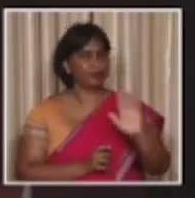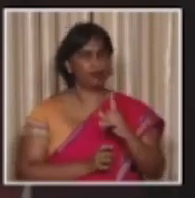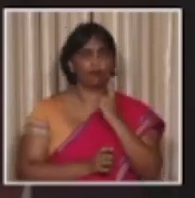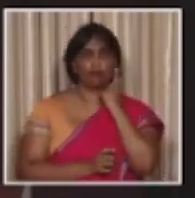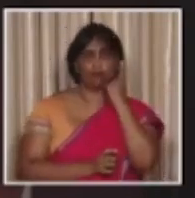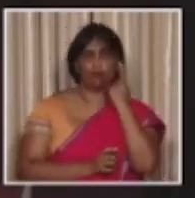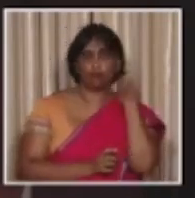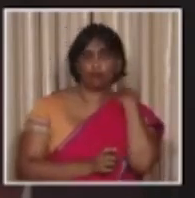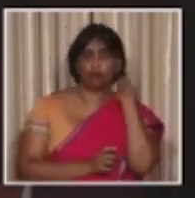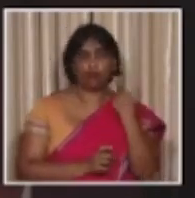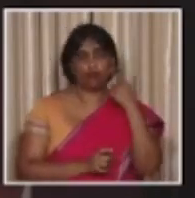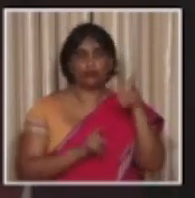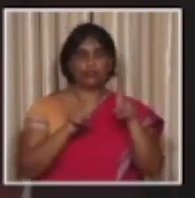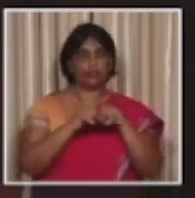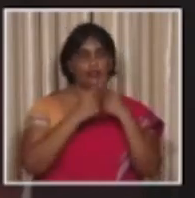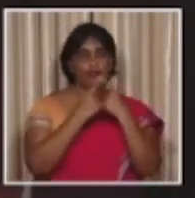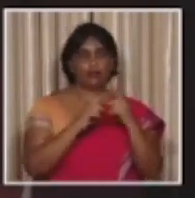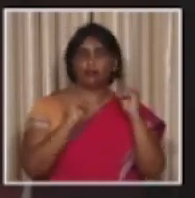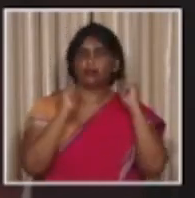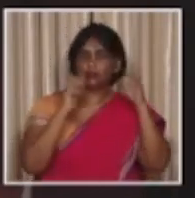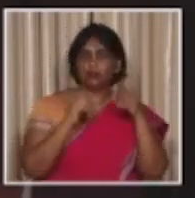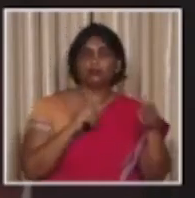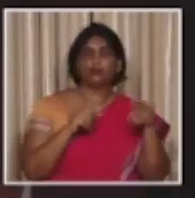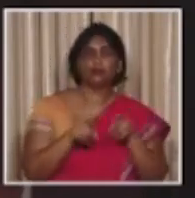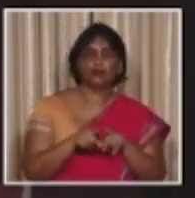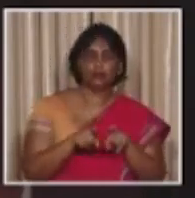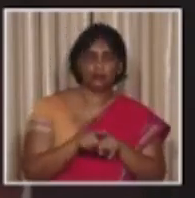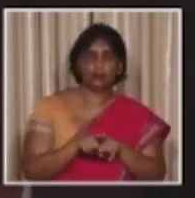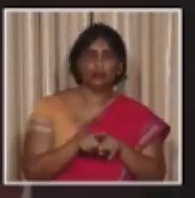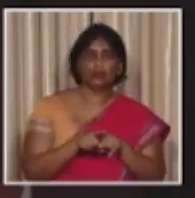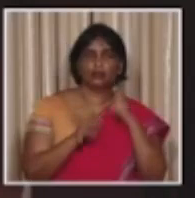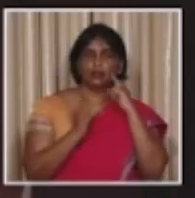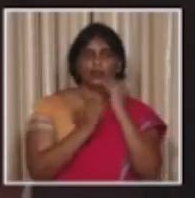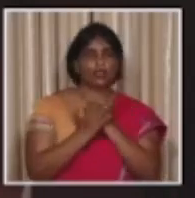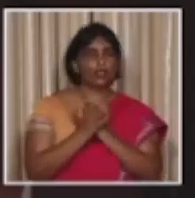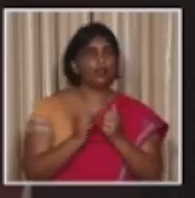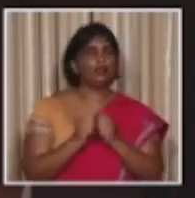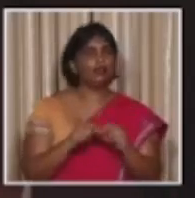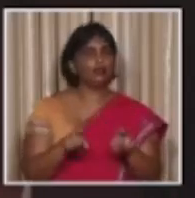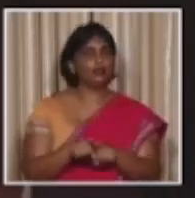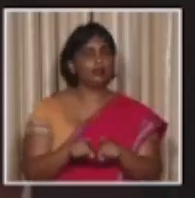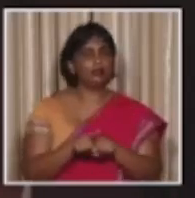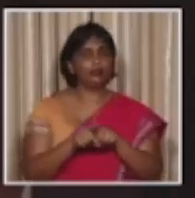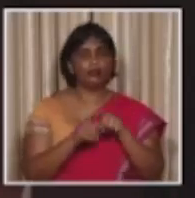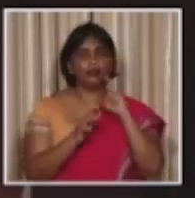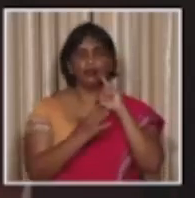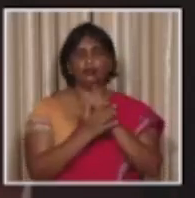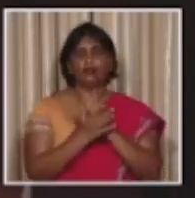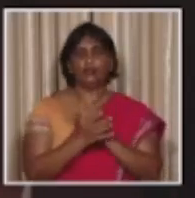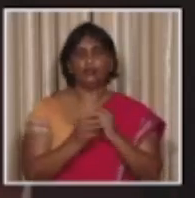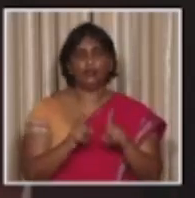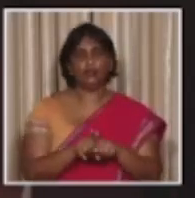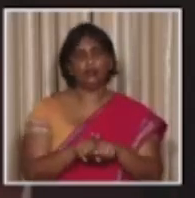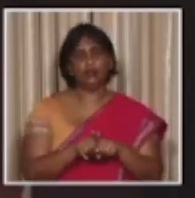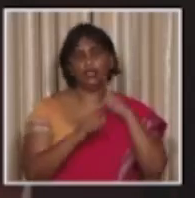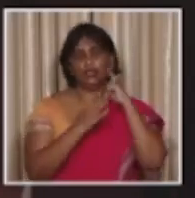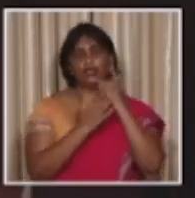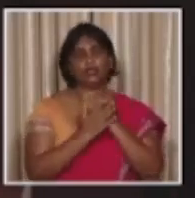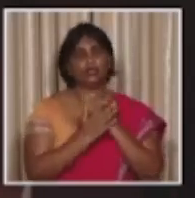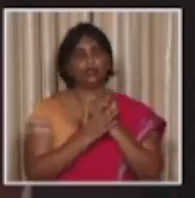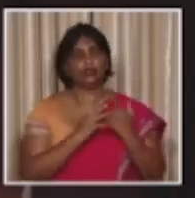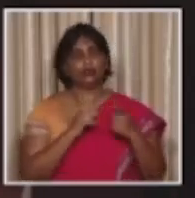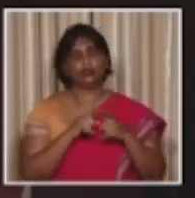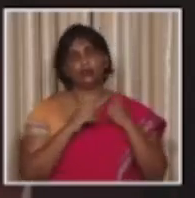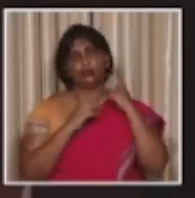ප්‍රභූවරුන්ට සෞභාග්‍යයේ දැක්මක් වෙන්න පුළුවන්. නමුත් ඒක රටටම අභාග්‍ය සම්පන්න දෙයක් කියන එක මම කියන්න කැමතියි. කරුණා